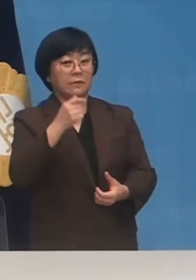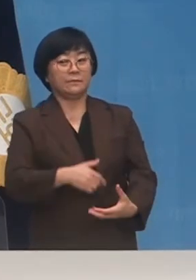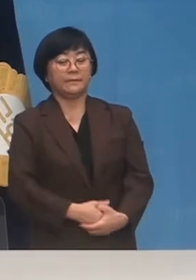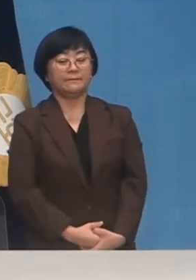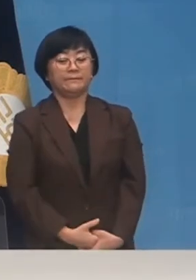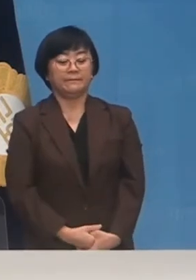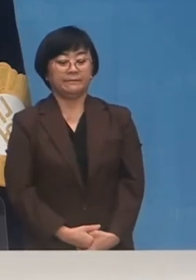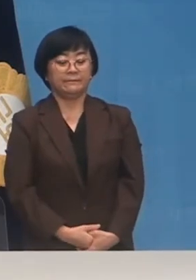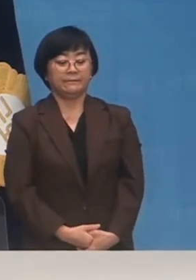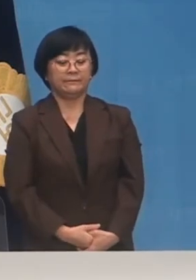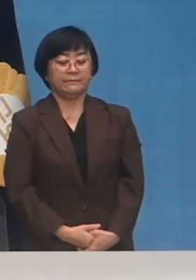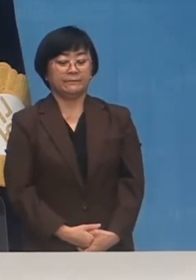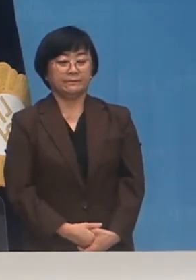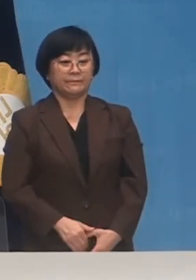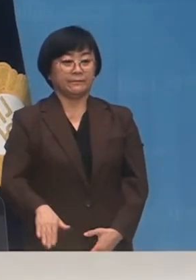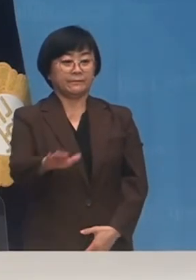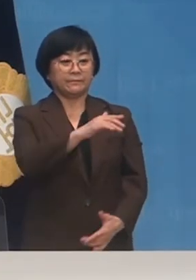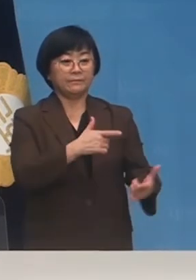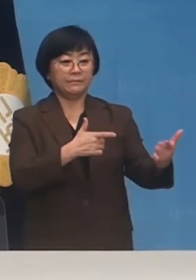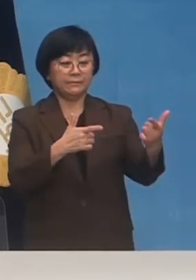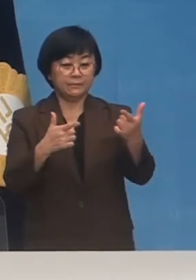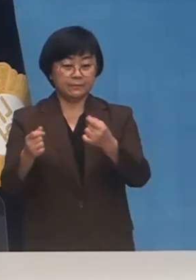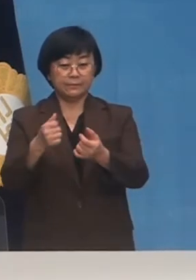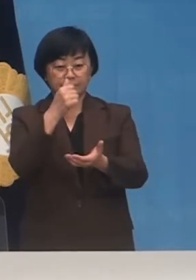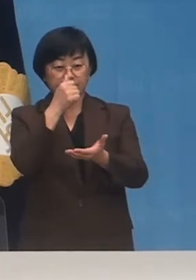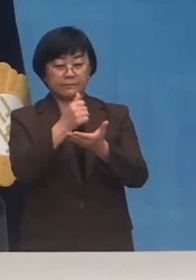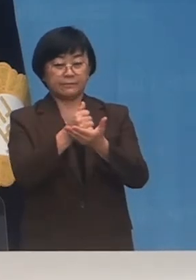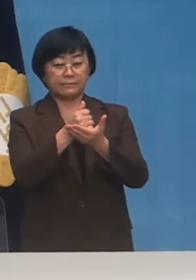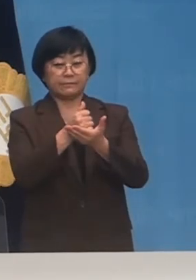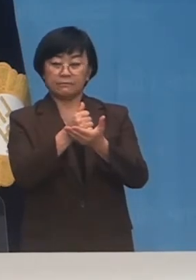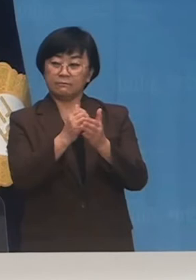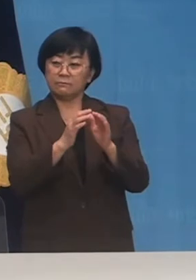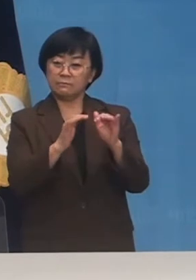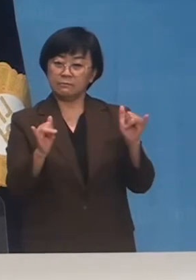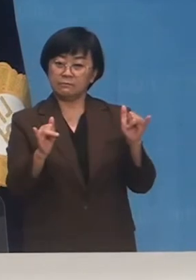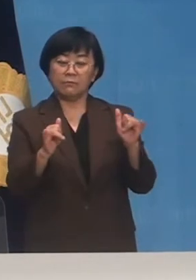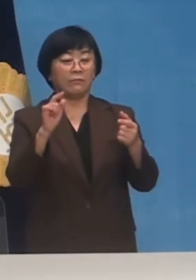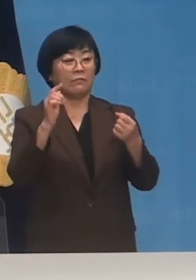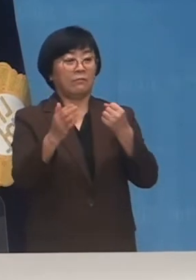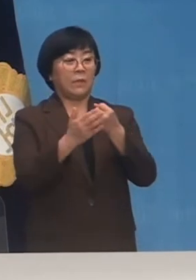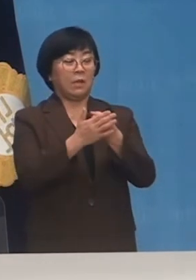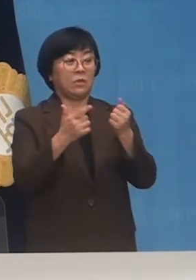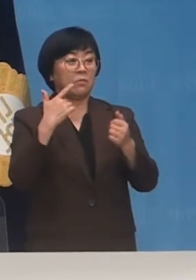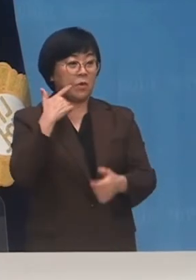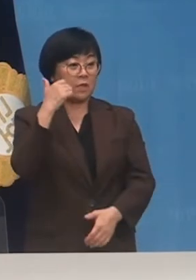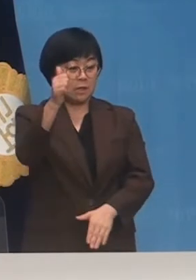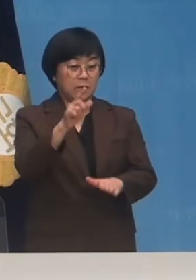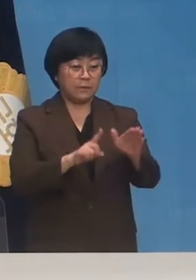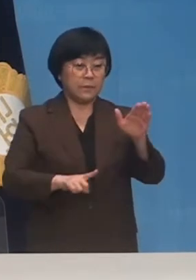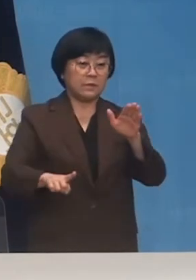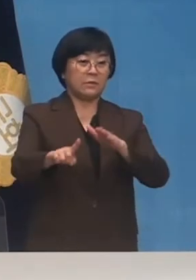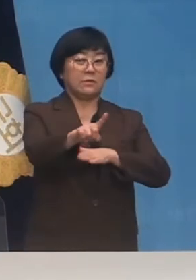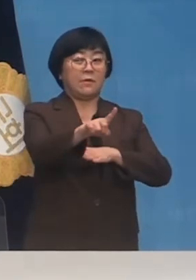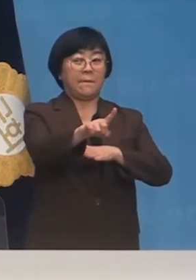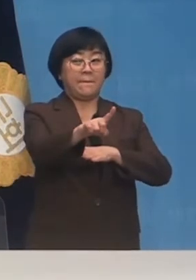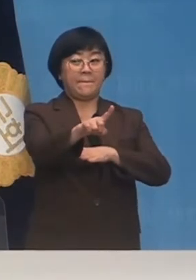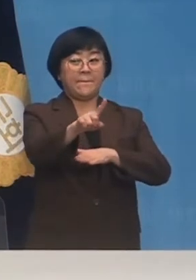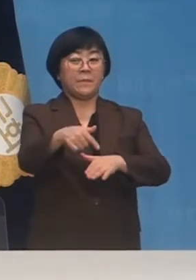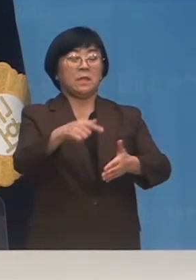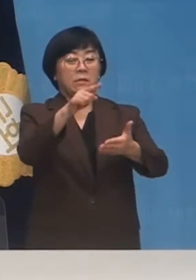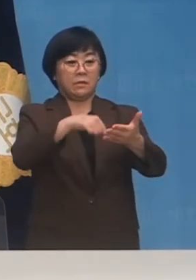없다. 우리 모두 죄인이다. 이에 우리 목회자들이 앞장서서